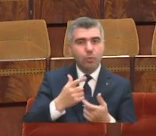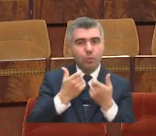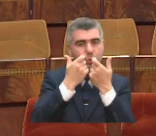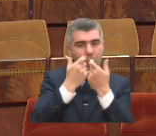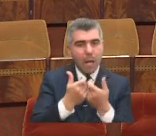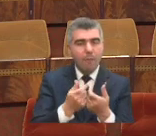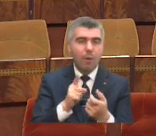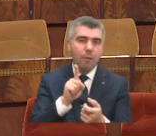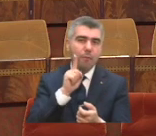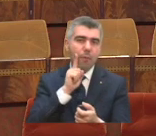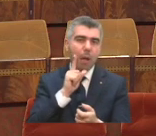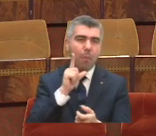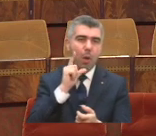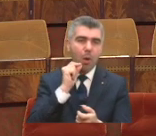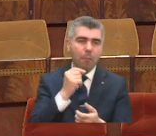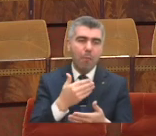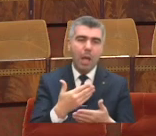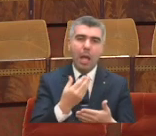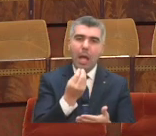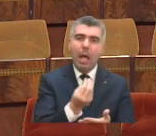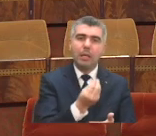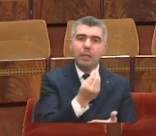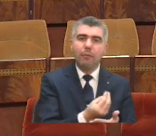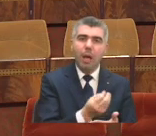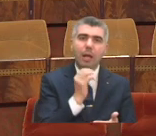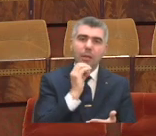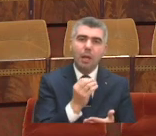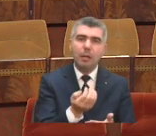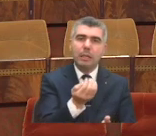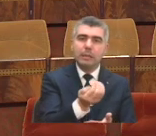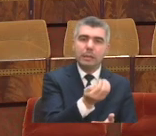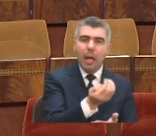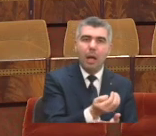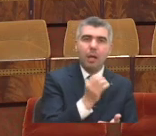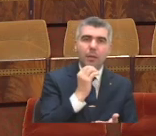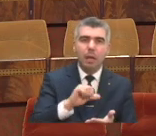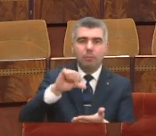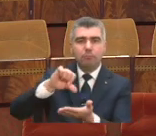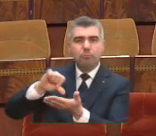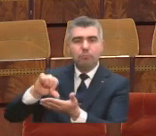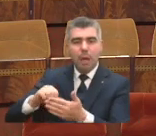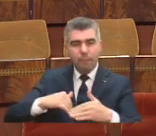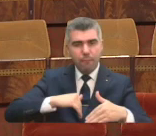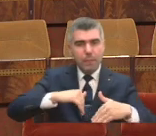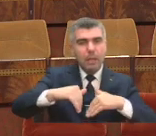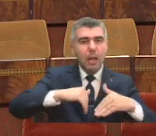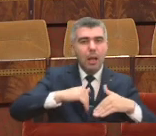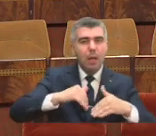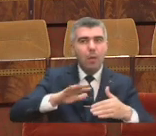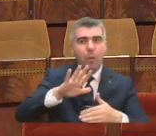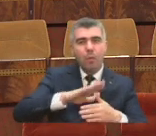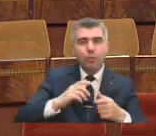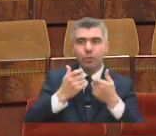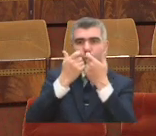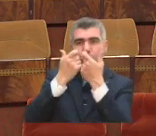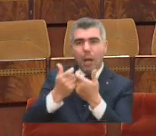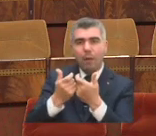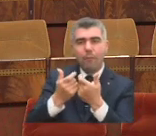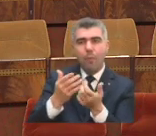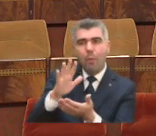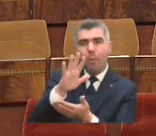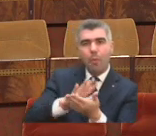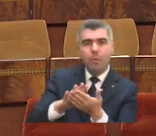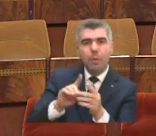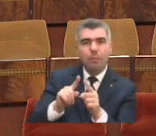ونساء وأطفالا يتم استغلالهم في التسول وفي أماكن عمومية على مرأى ومسمع الجميع ولا